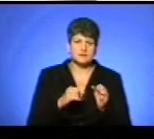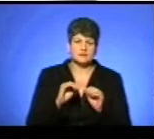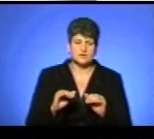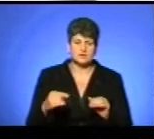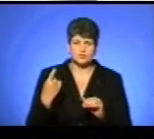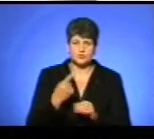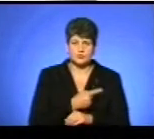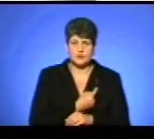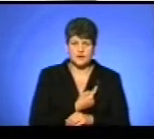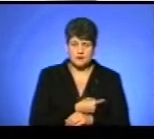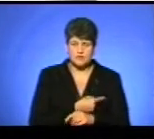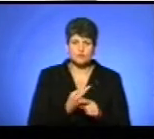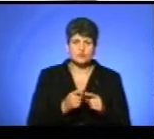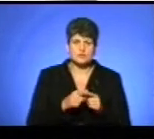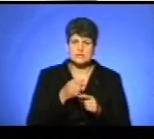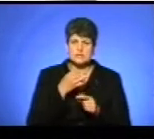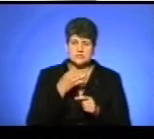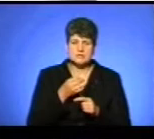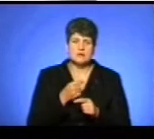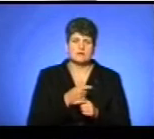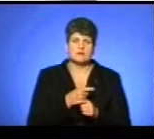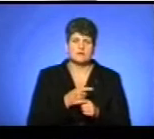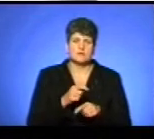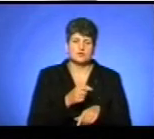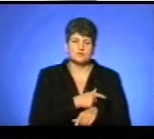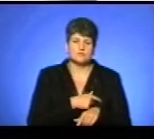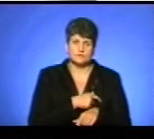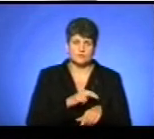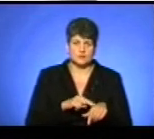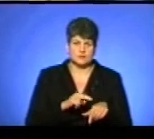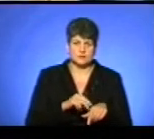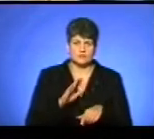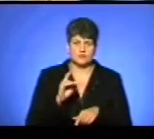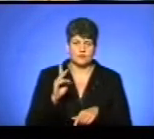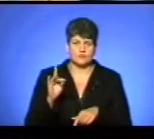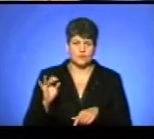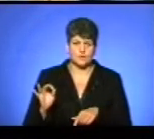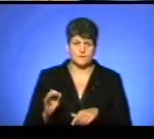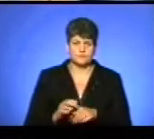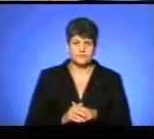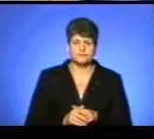обласну лікарню. Про це повідомив патрульний поліцейський Віктор Кривко.